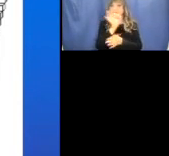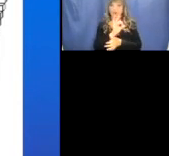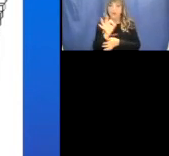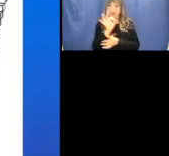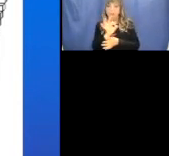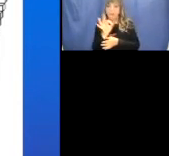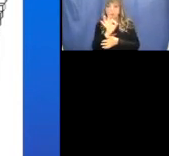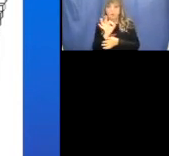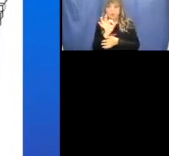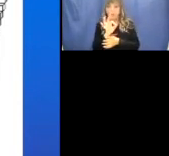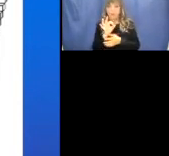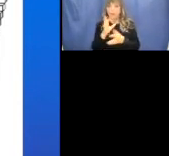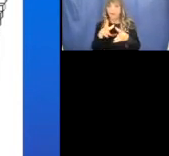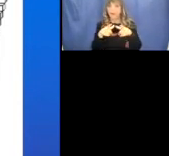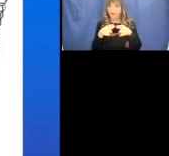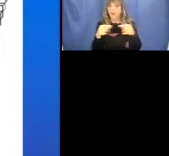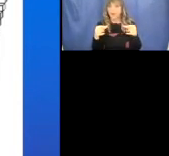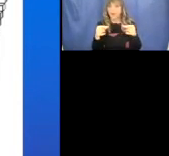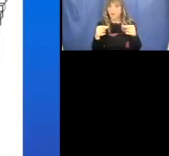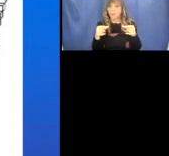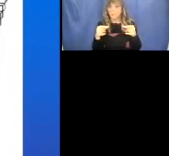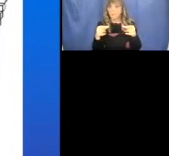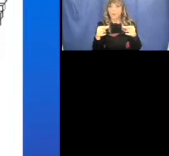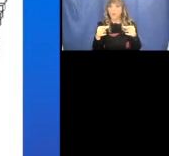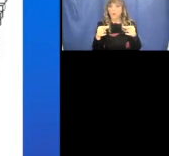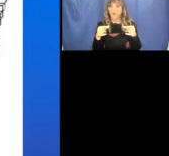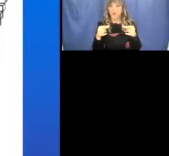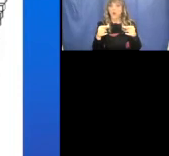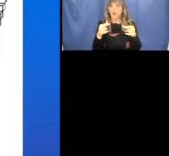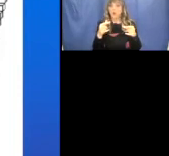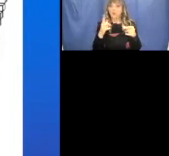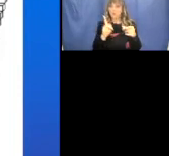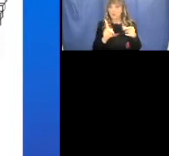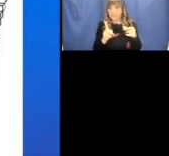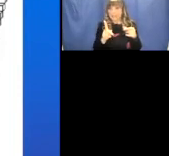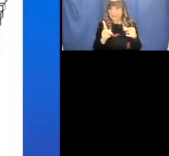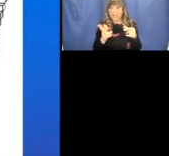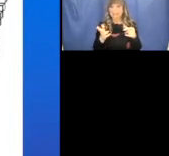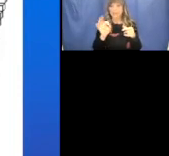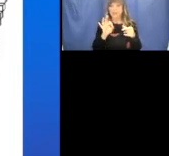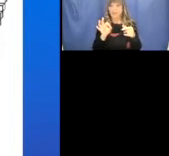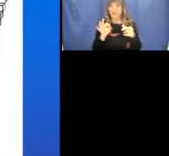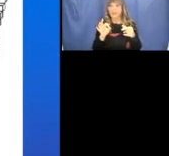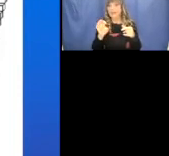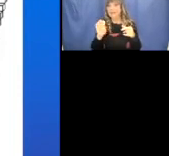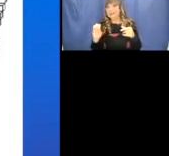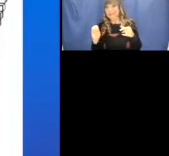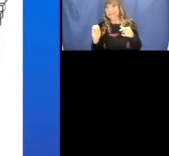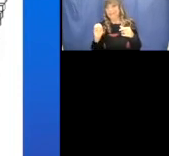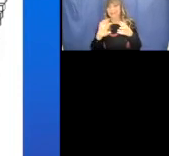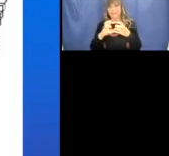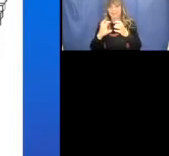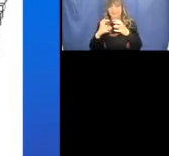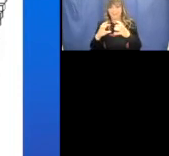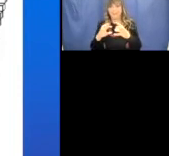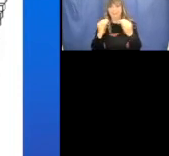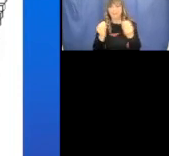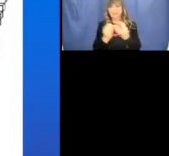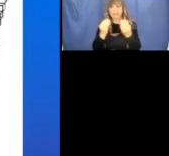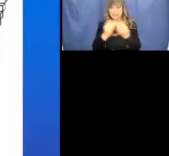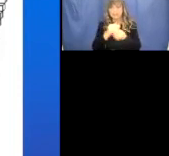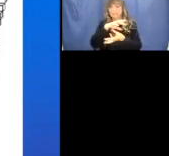rombo dodecaedro oppure il rombo dodecaedro e 8 euro eccetera eccetera eccetera e anche il